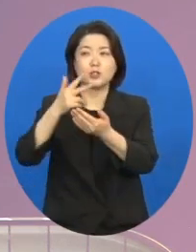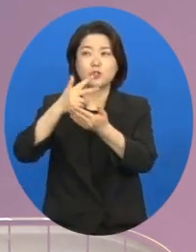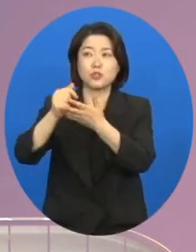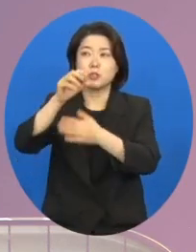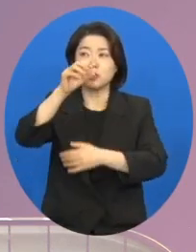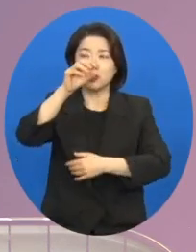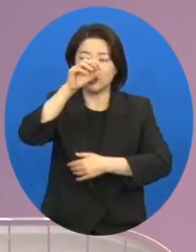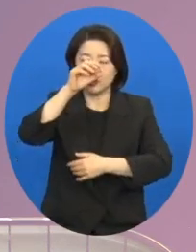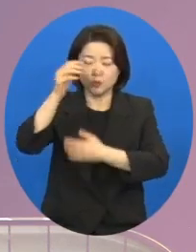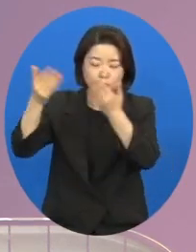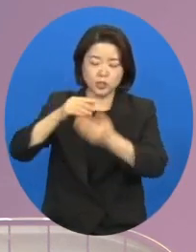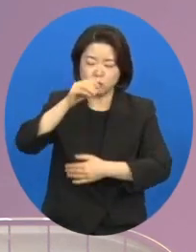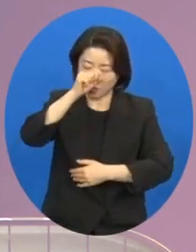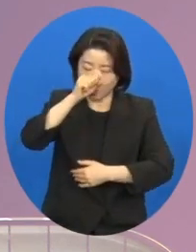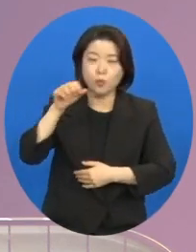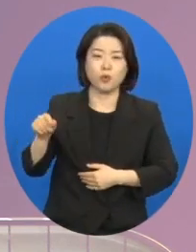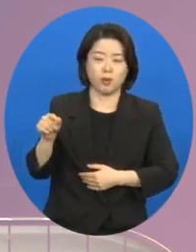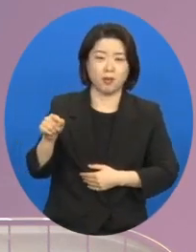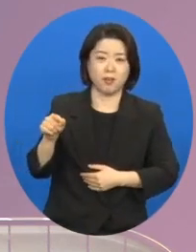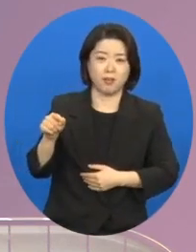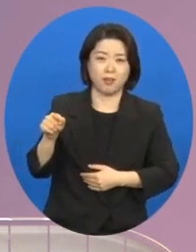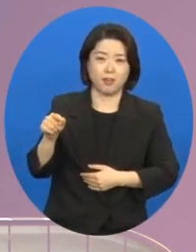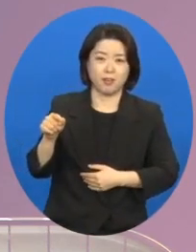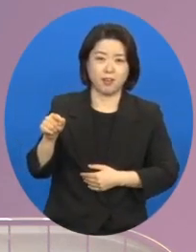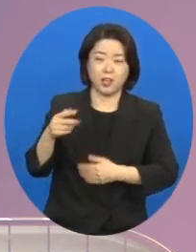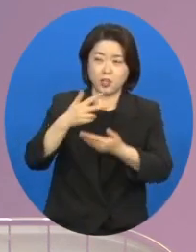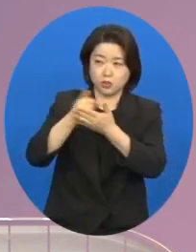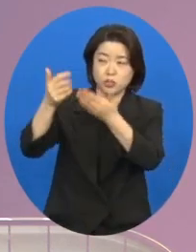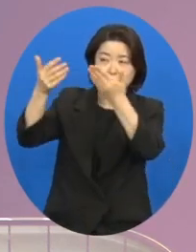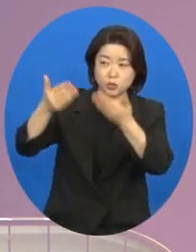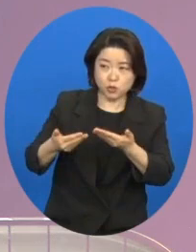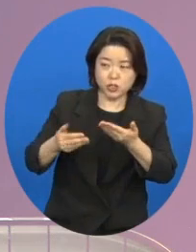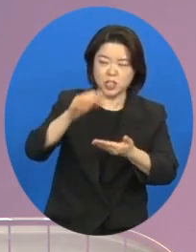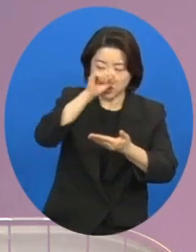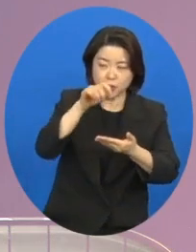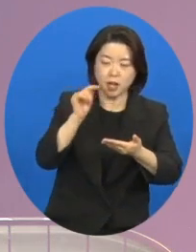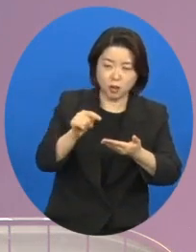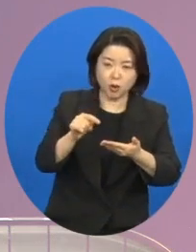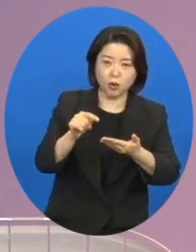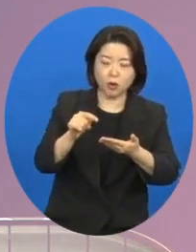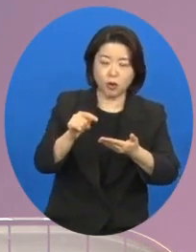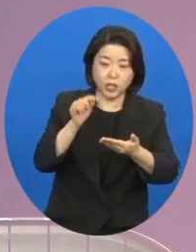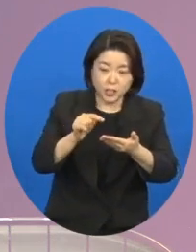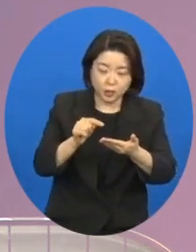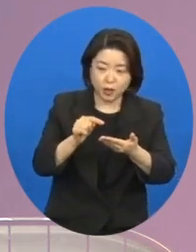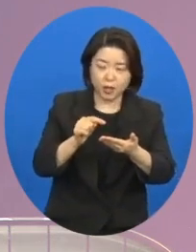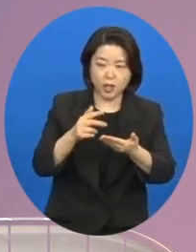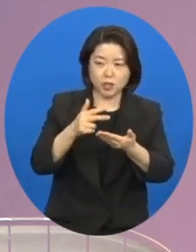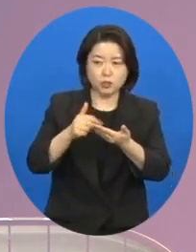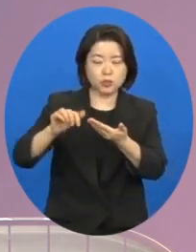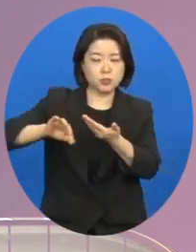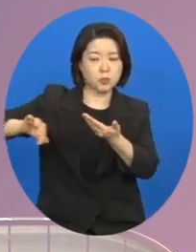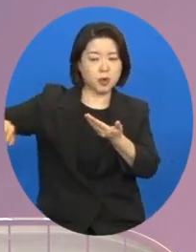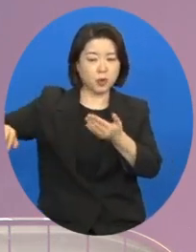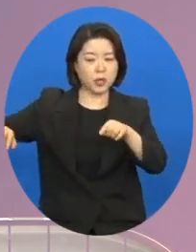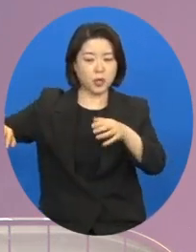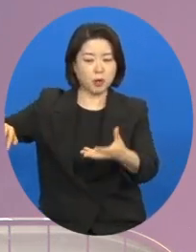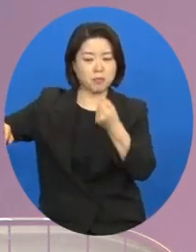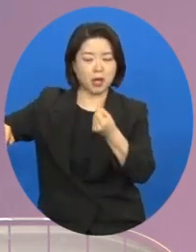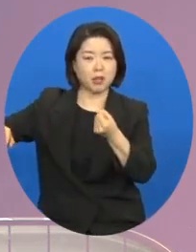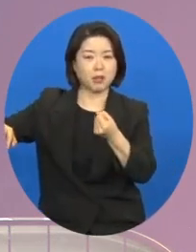것들, 그것이 또한 주님을 몰아내는 것이 될 수도 있다는 것입니다. 무슨